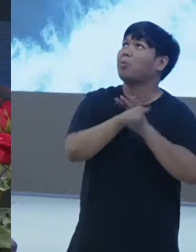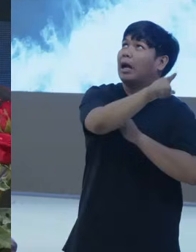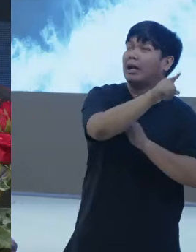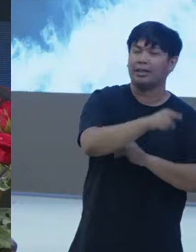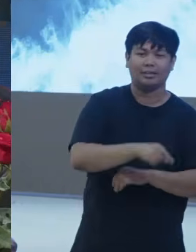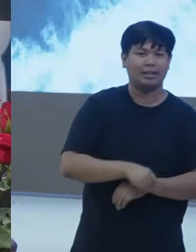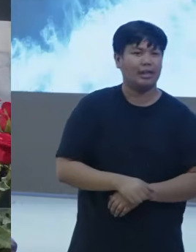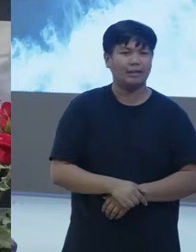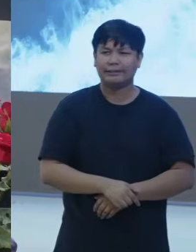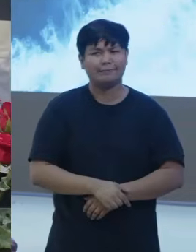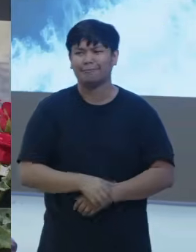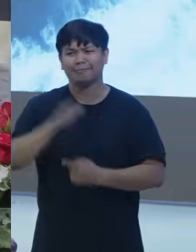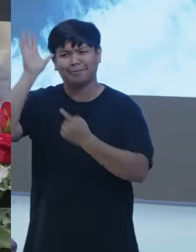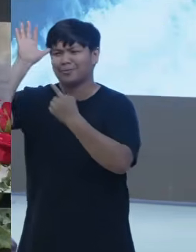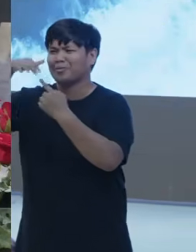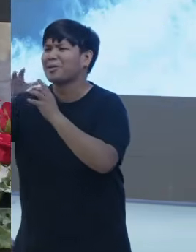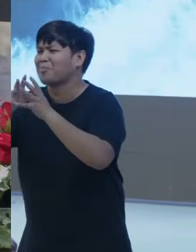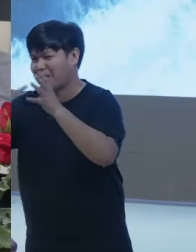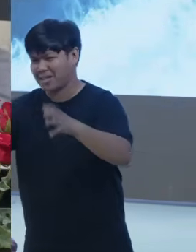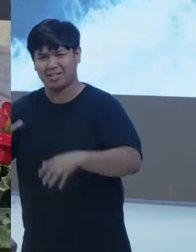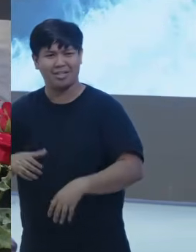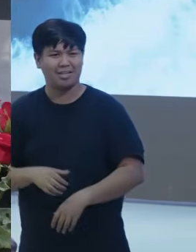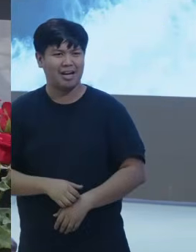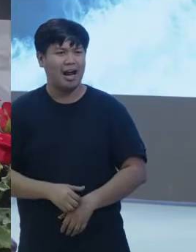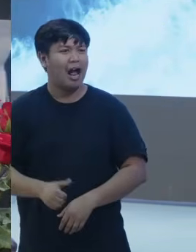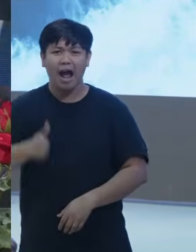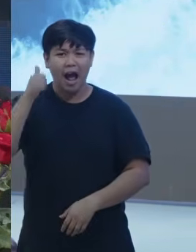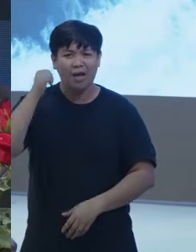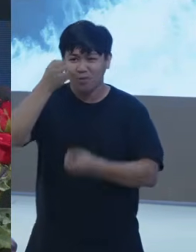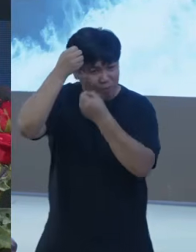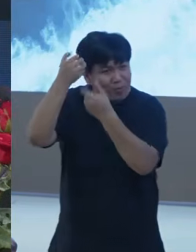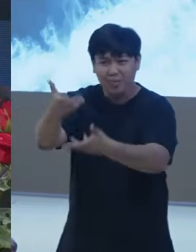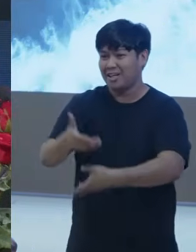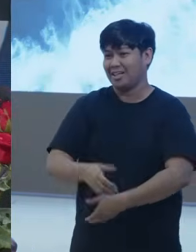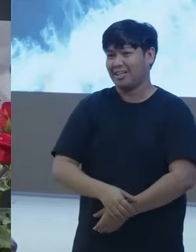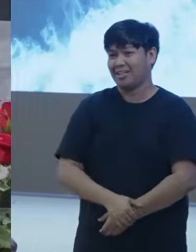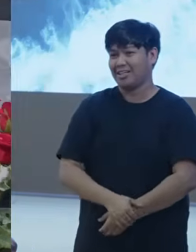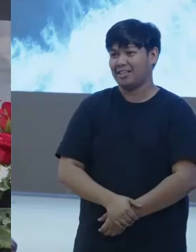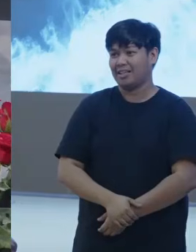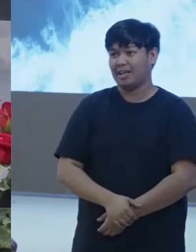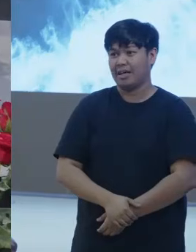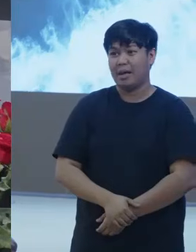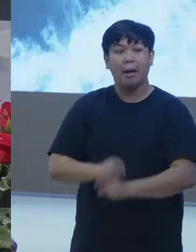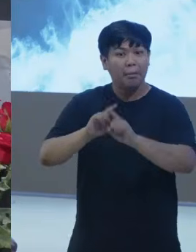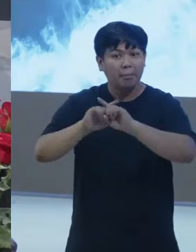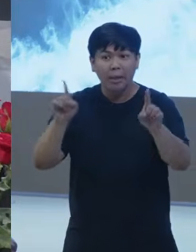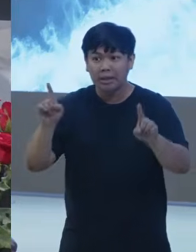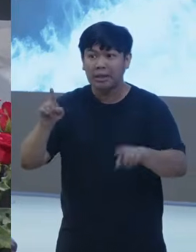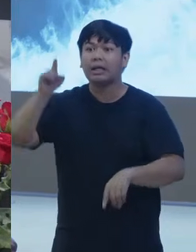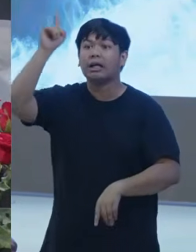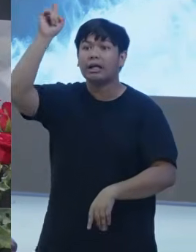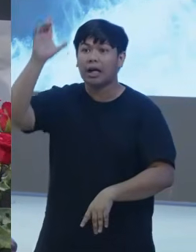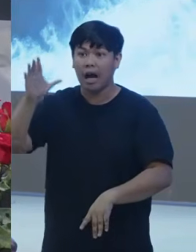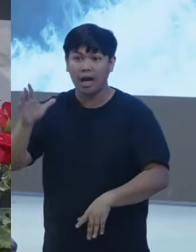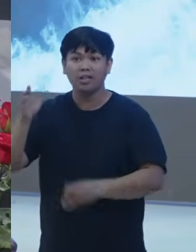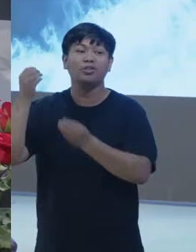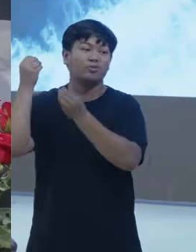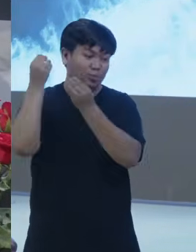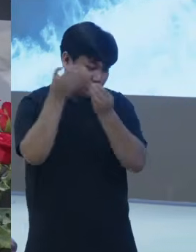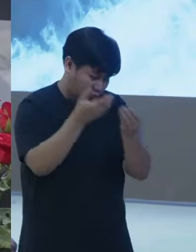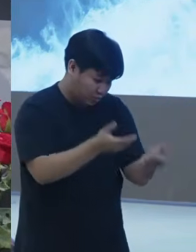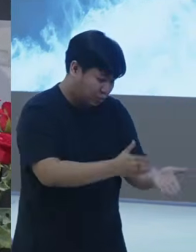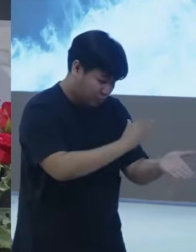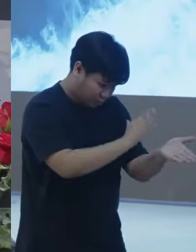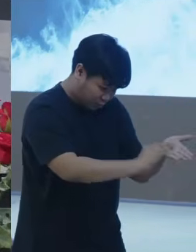Ayaw niyang sumunod. Ayaw niyang magpasakop sa kalooban ng Diyos. Pero siya ay pinatawad ng